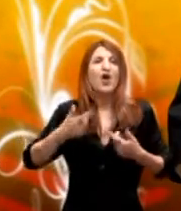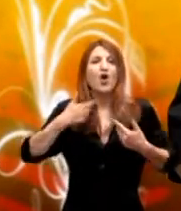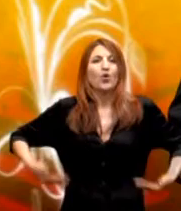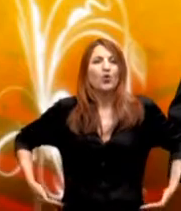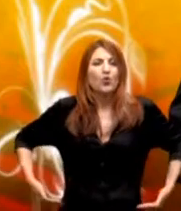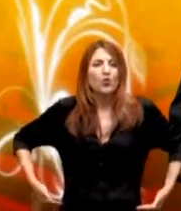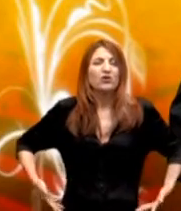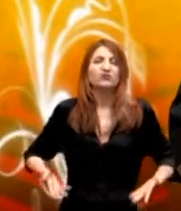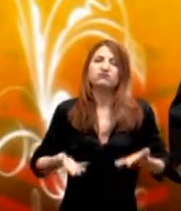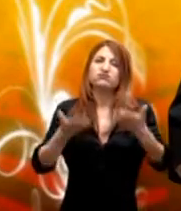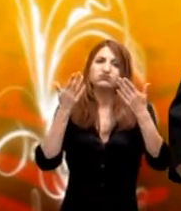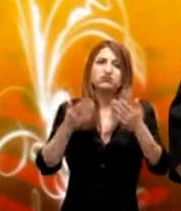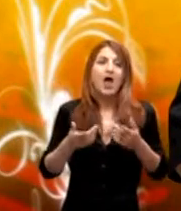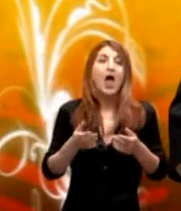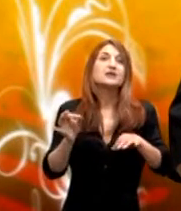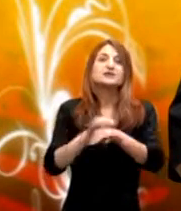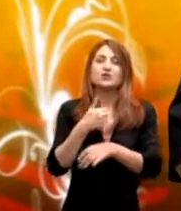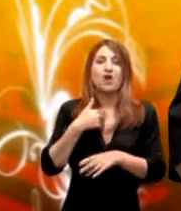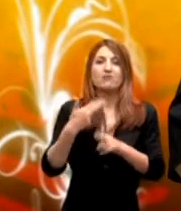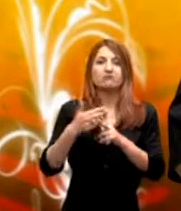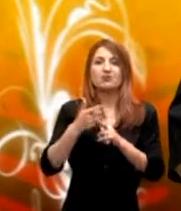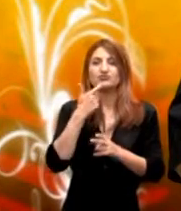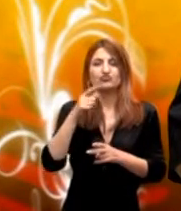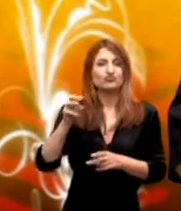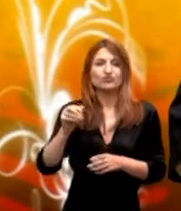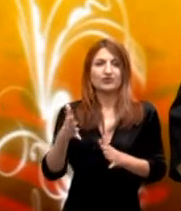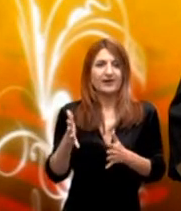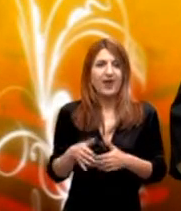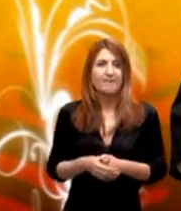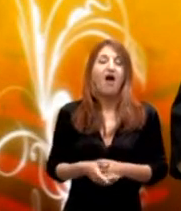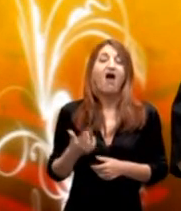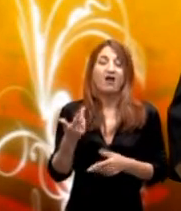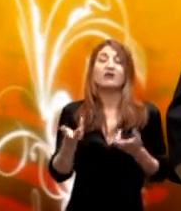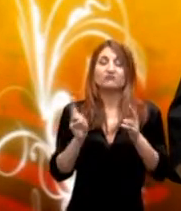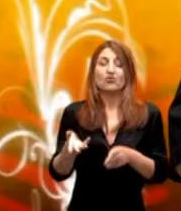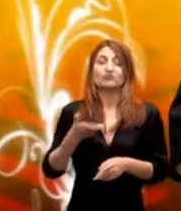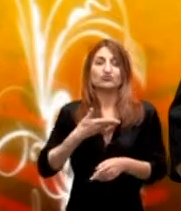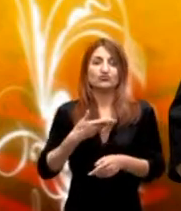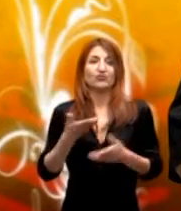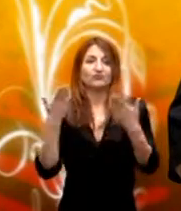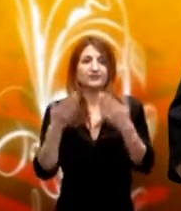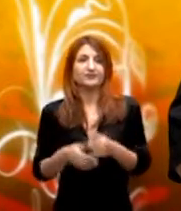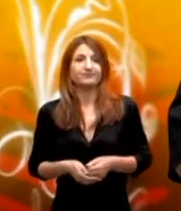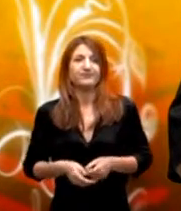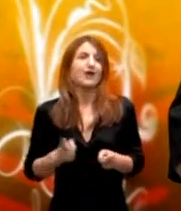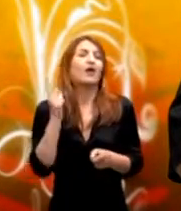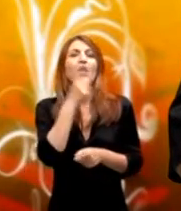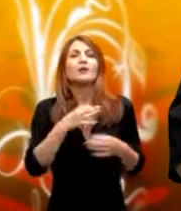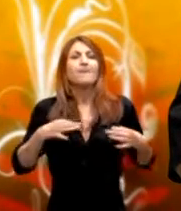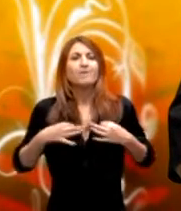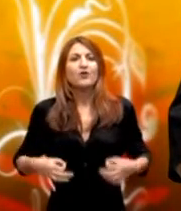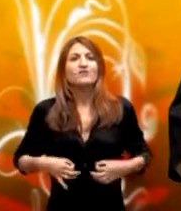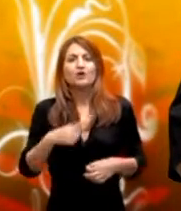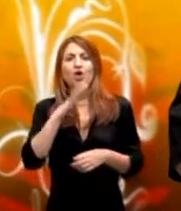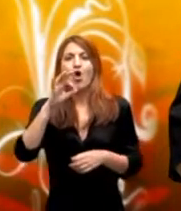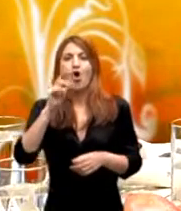kostobolje i testo. Ajde, sreću šećera još nemam, ali mislim da bi mogu i on doći. Na Sljemenu ćete imati i profesora Orlića, pa se